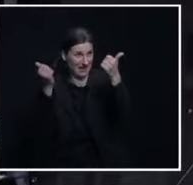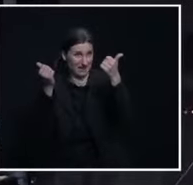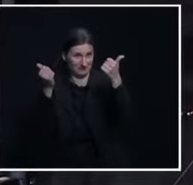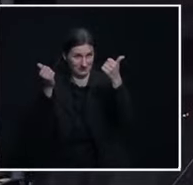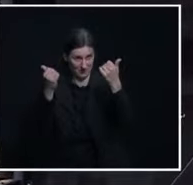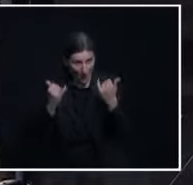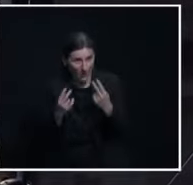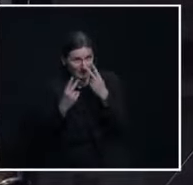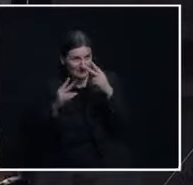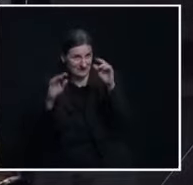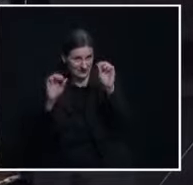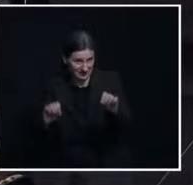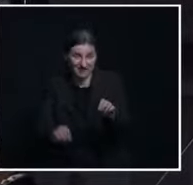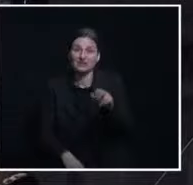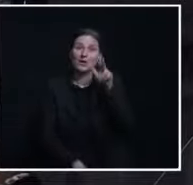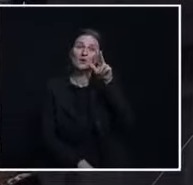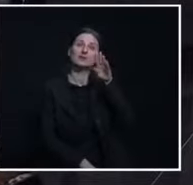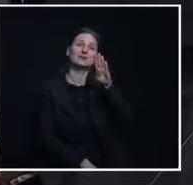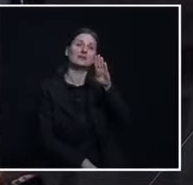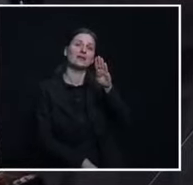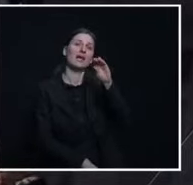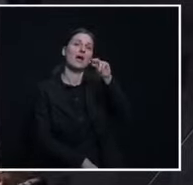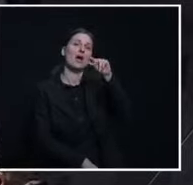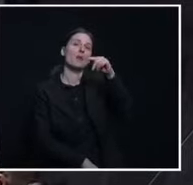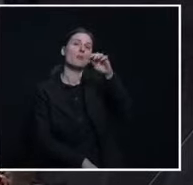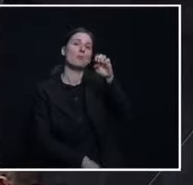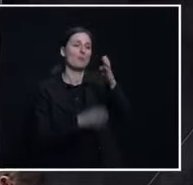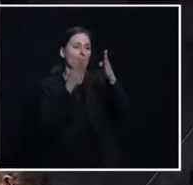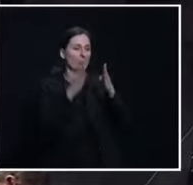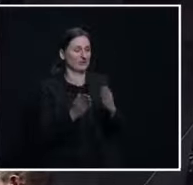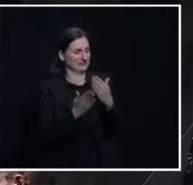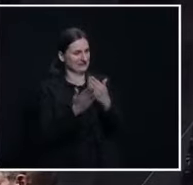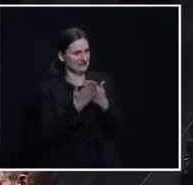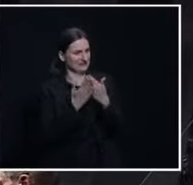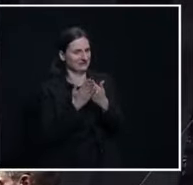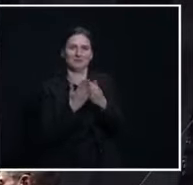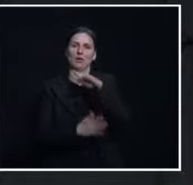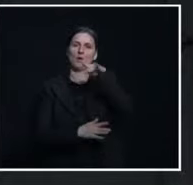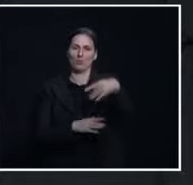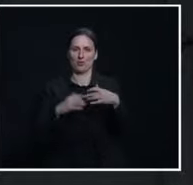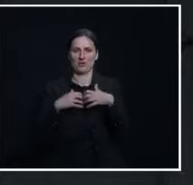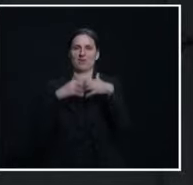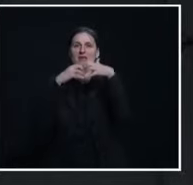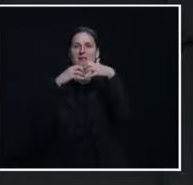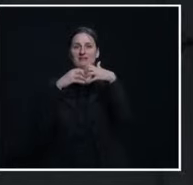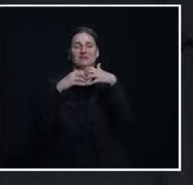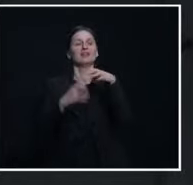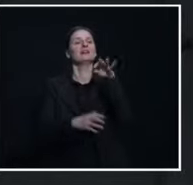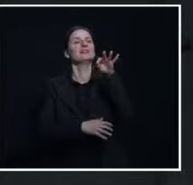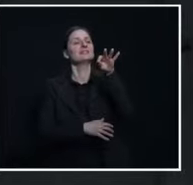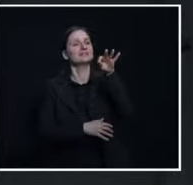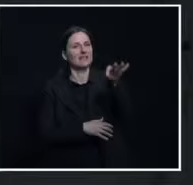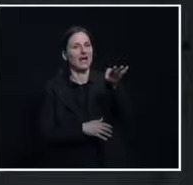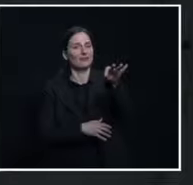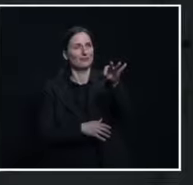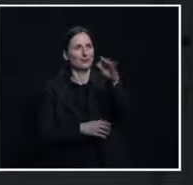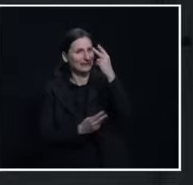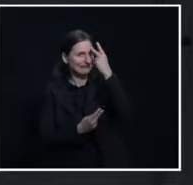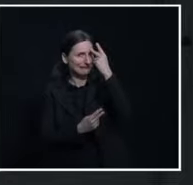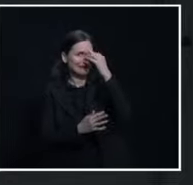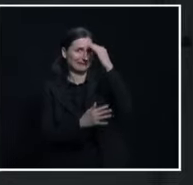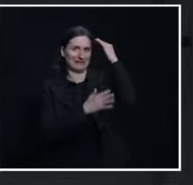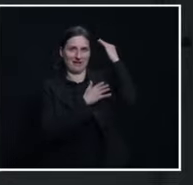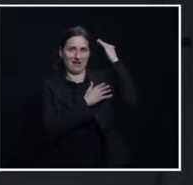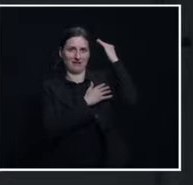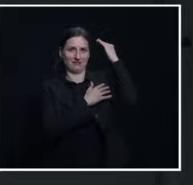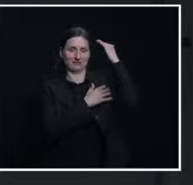Und dass Herr Böhnte diese Initiative ergriffen hat, dafür hat er für das Gedenken und